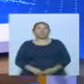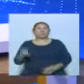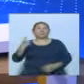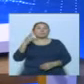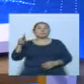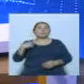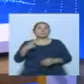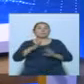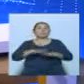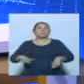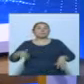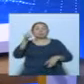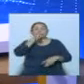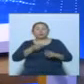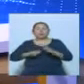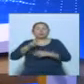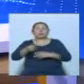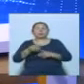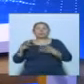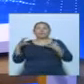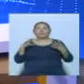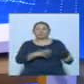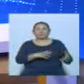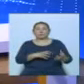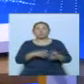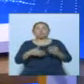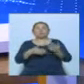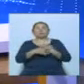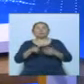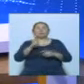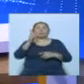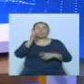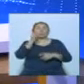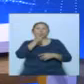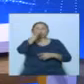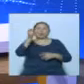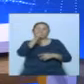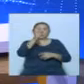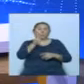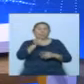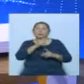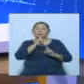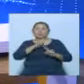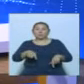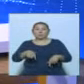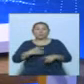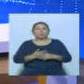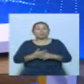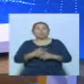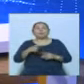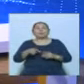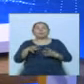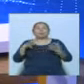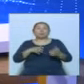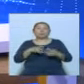С 1 декабря дети не смогут оплачивать проезд в общественном транспорте с помощью QR-кода. Данная система внедрена не только в общественном транспорте Актау,